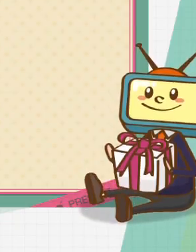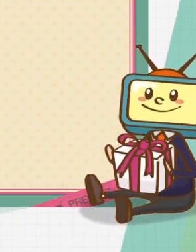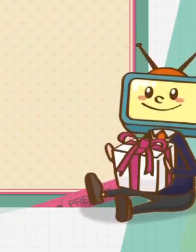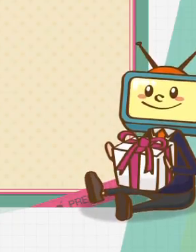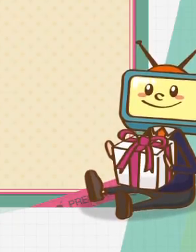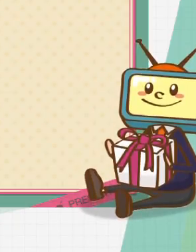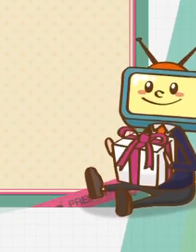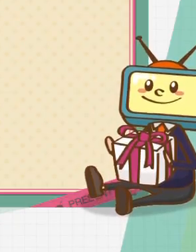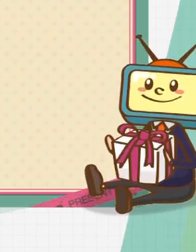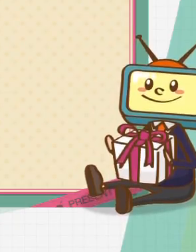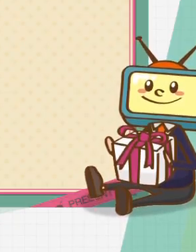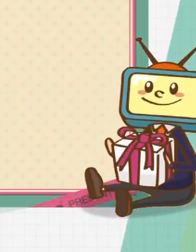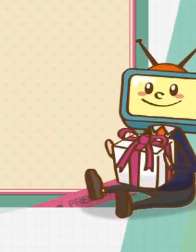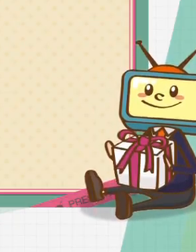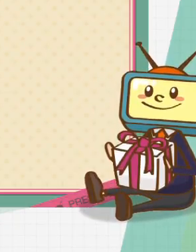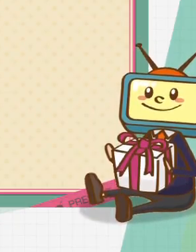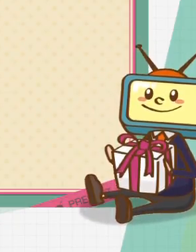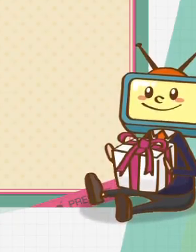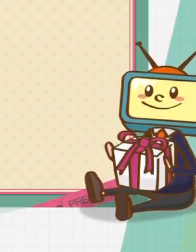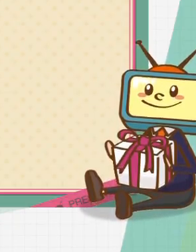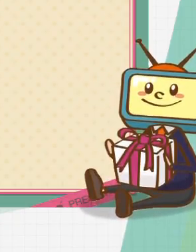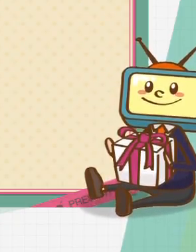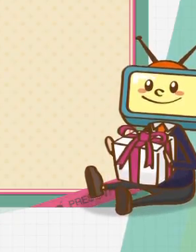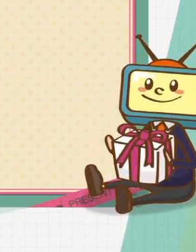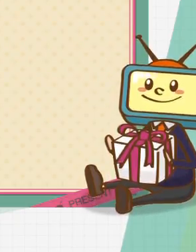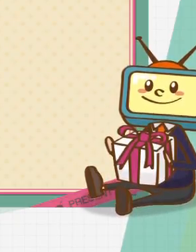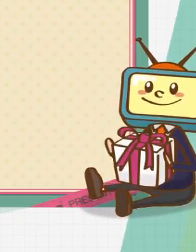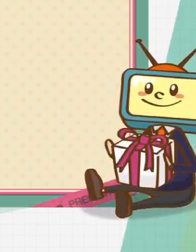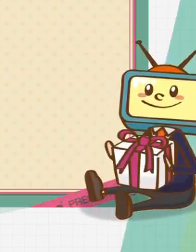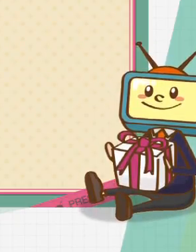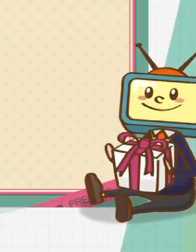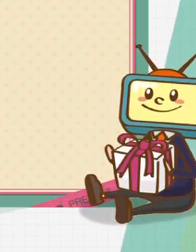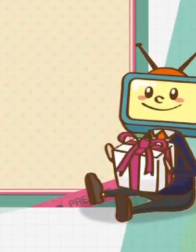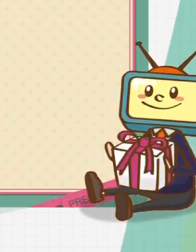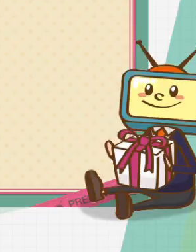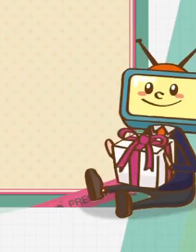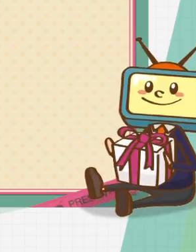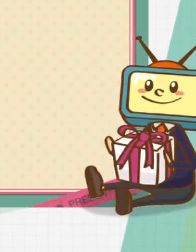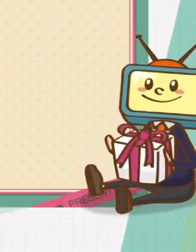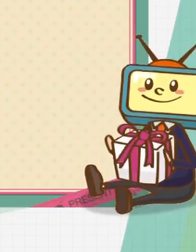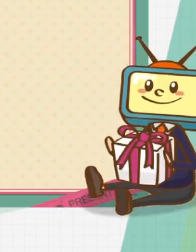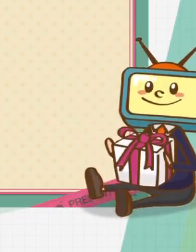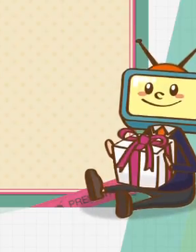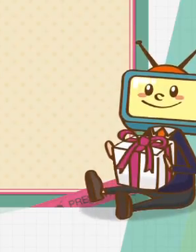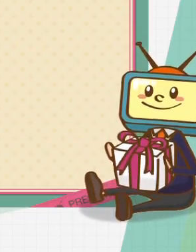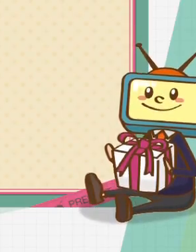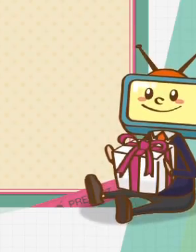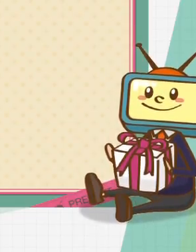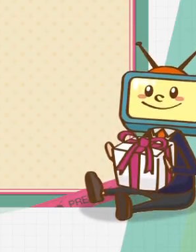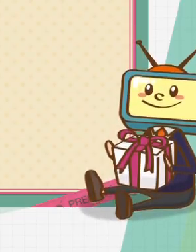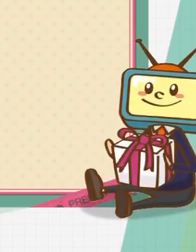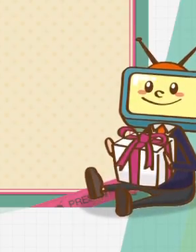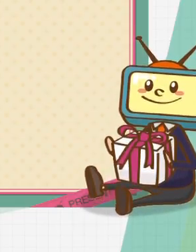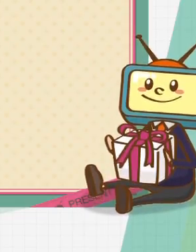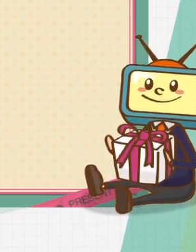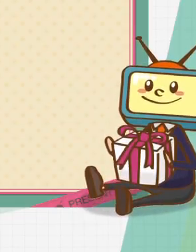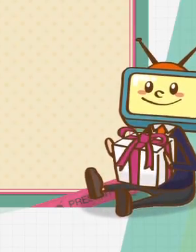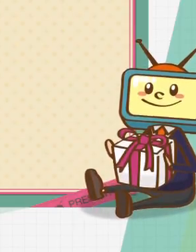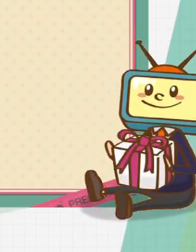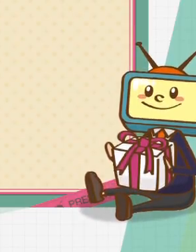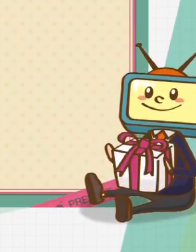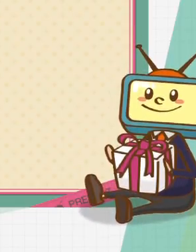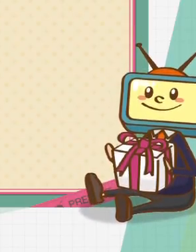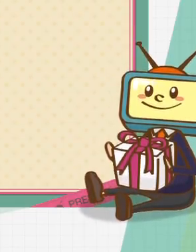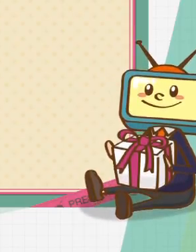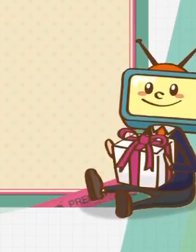ここで視聴者にプレゼントのお知らせです。今月はこちらの商品を抽選でプレゼントいたします。ふるってご応募